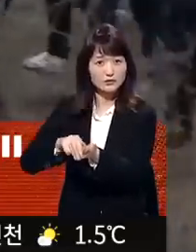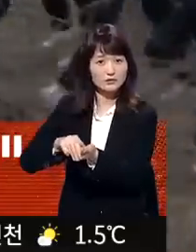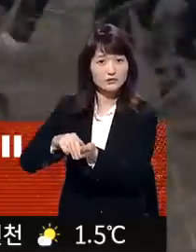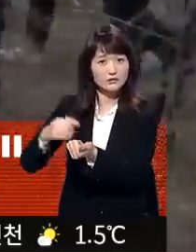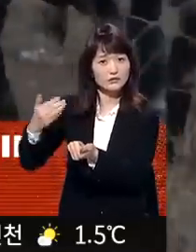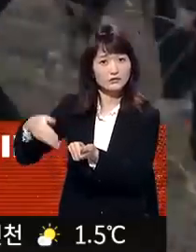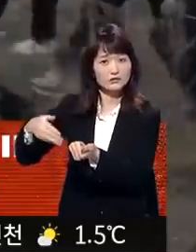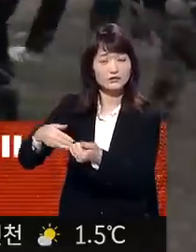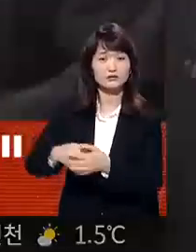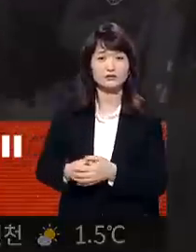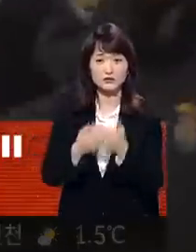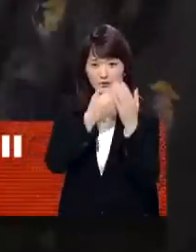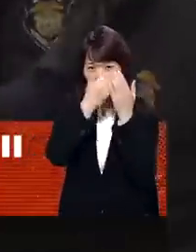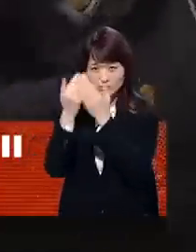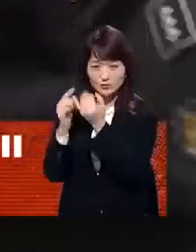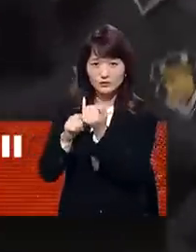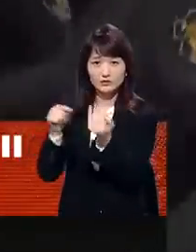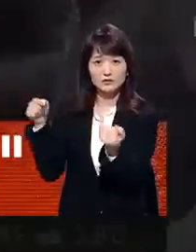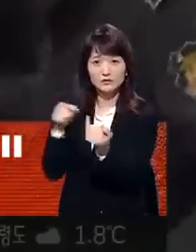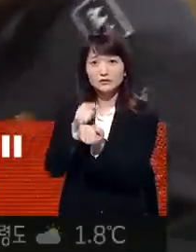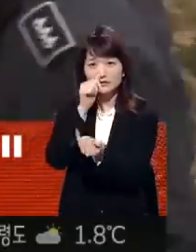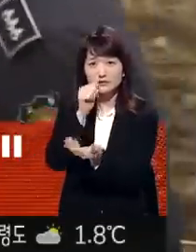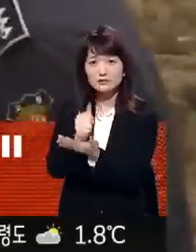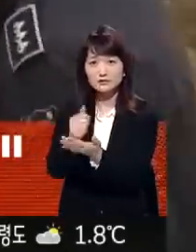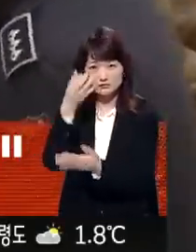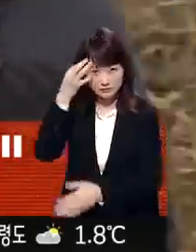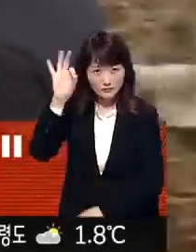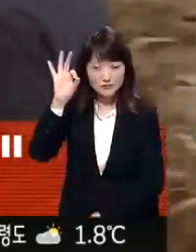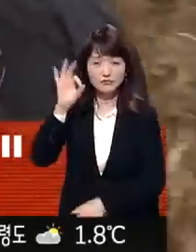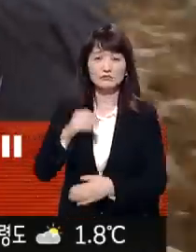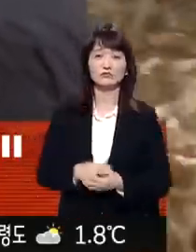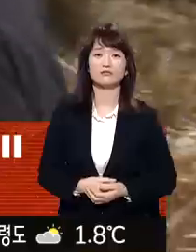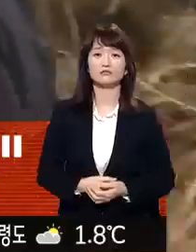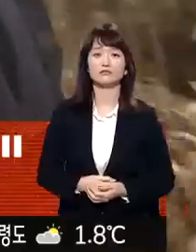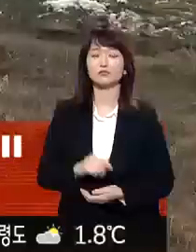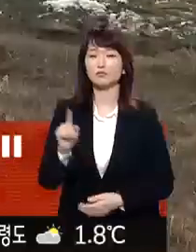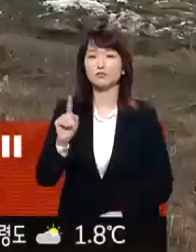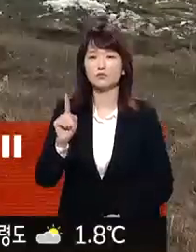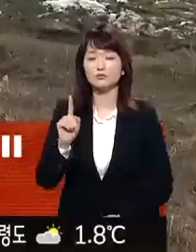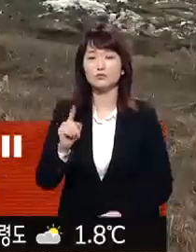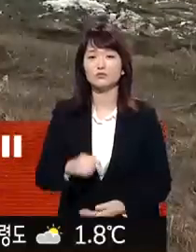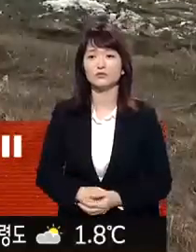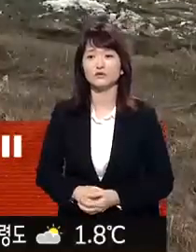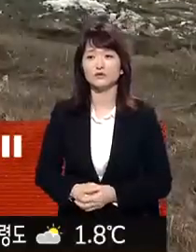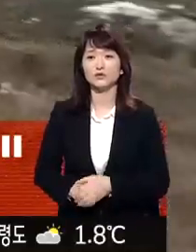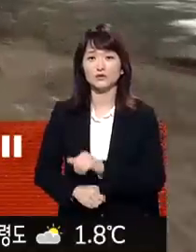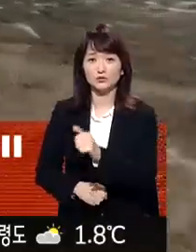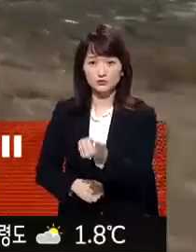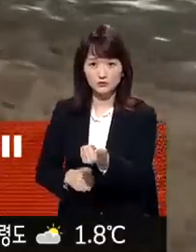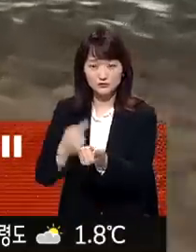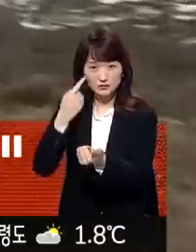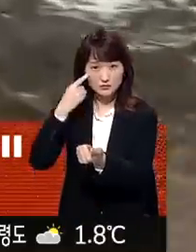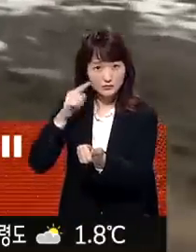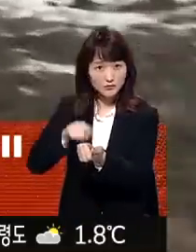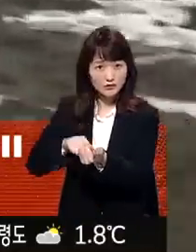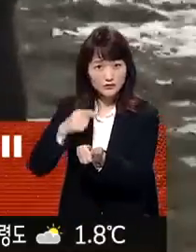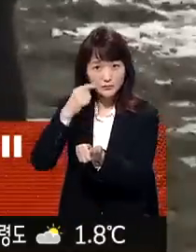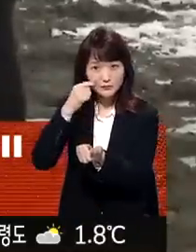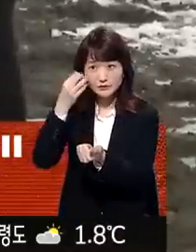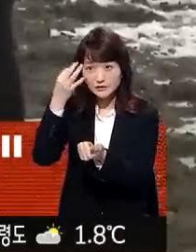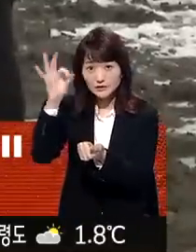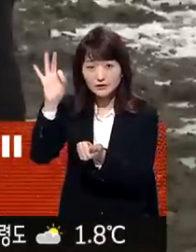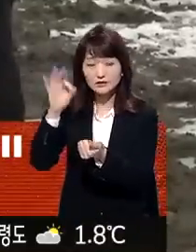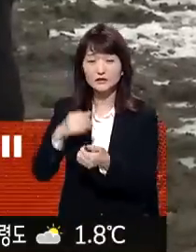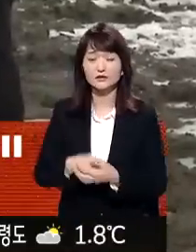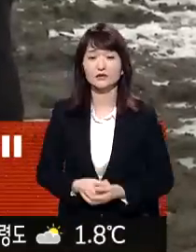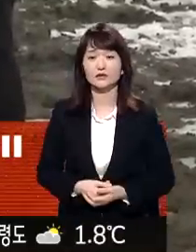것처럼 동거녀 살해 혐의 본인도 인정을 했단 말이죠. 자, 그럼 어떻게 됩니까? 이 시신을 못 찾았더라도 인정이 되는 건가요? 자,